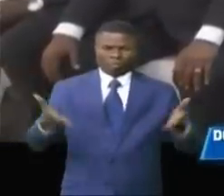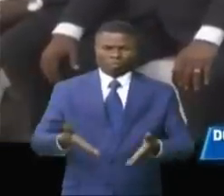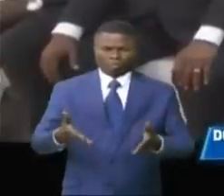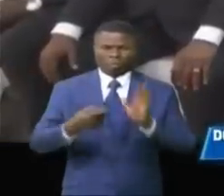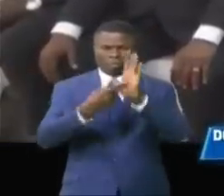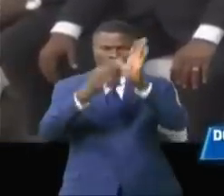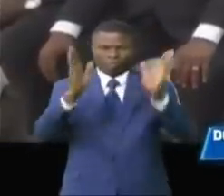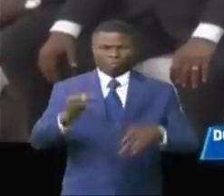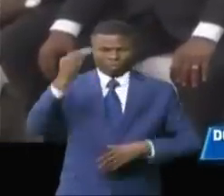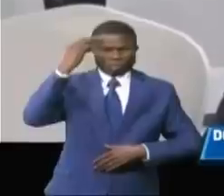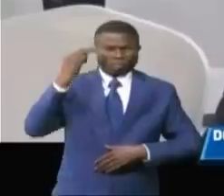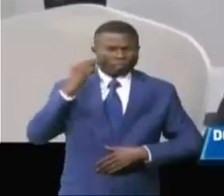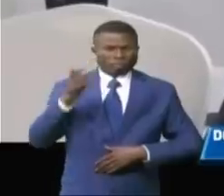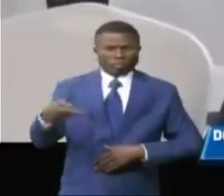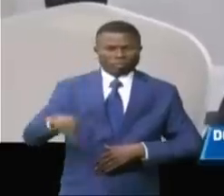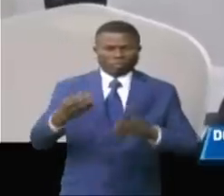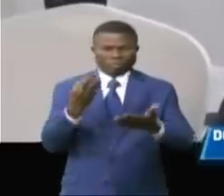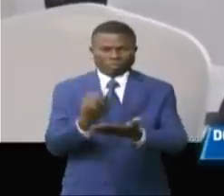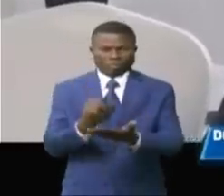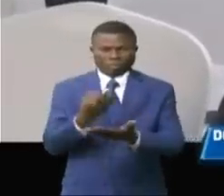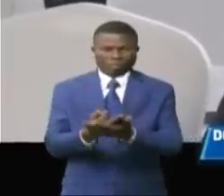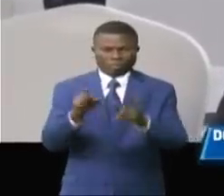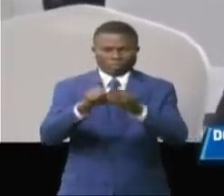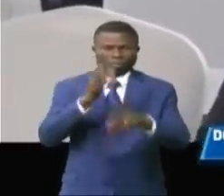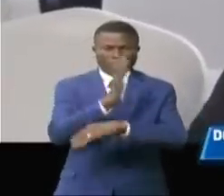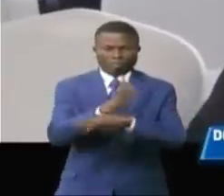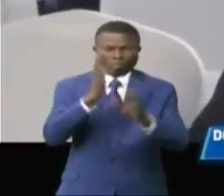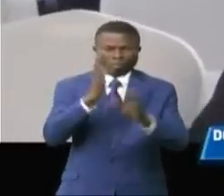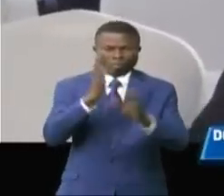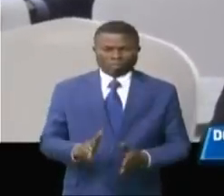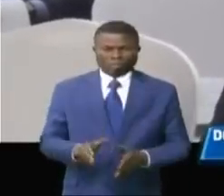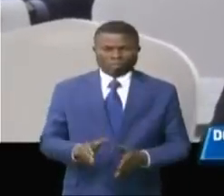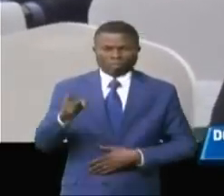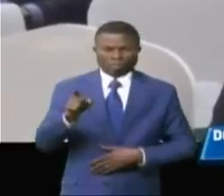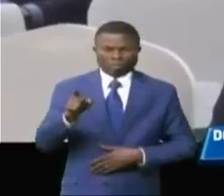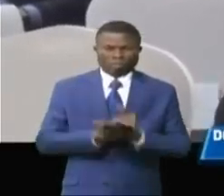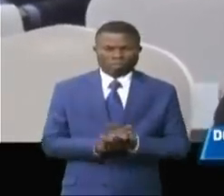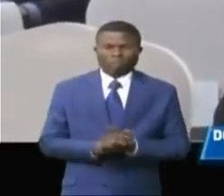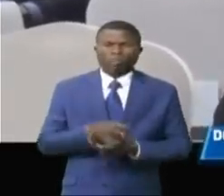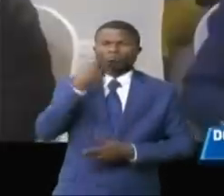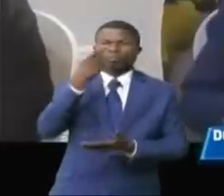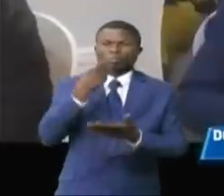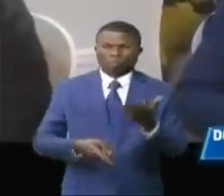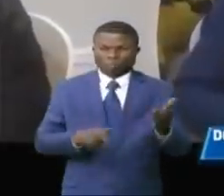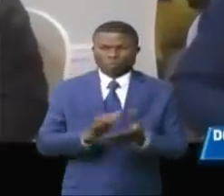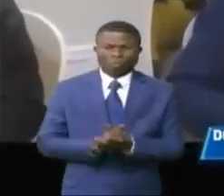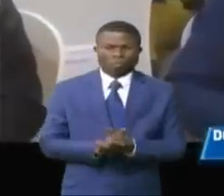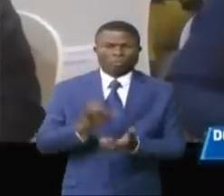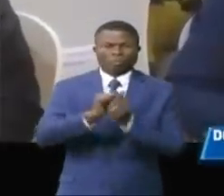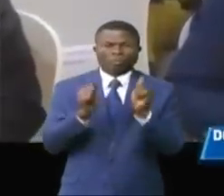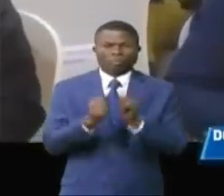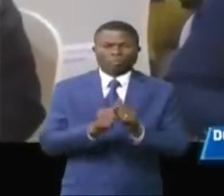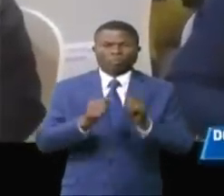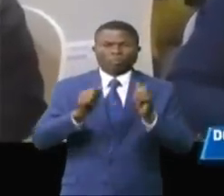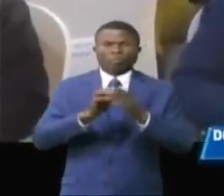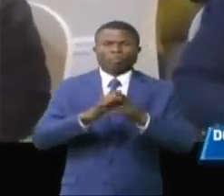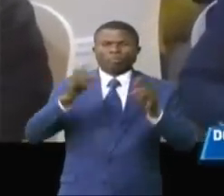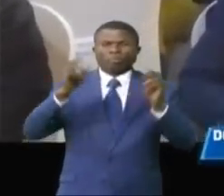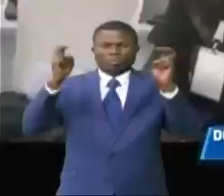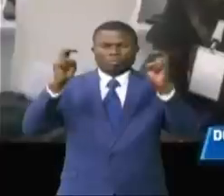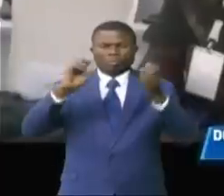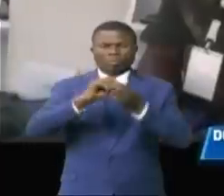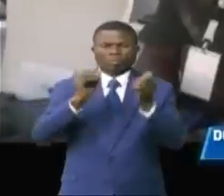du ministre provincial des Finances et conseiller Abdon Mouloumboua. Il s'agit de la traçabilité et du monitorage